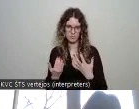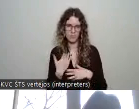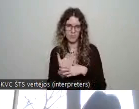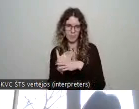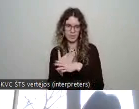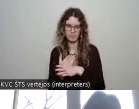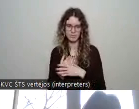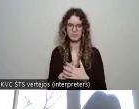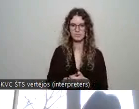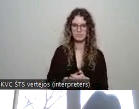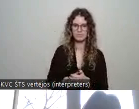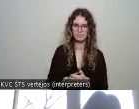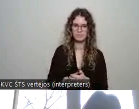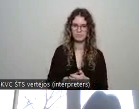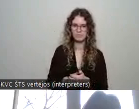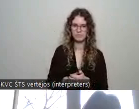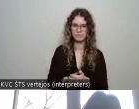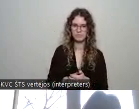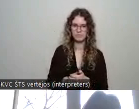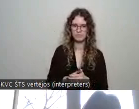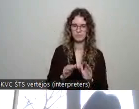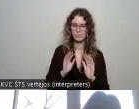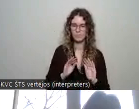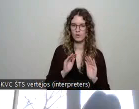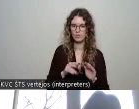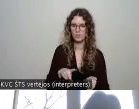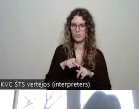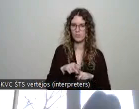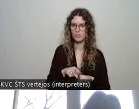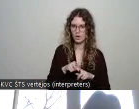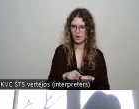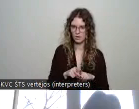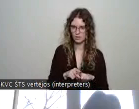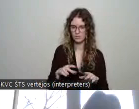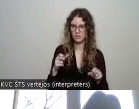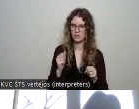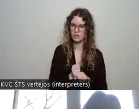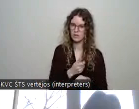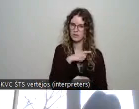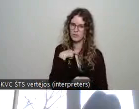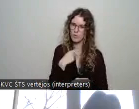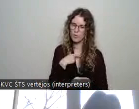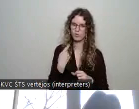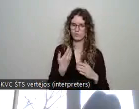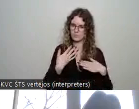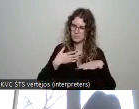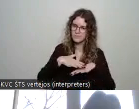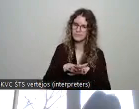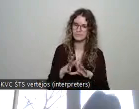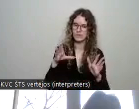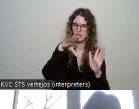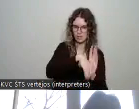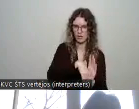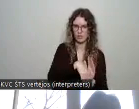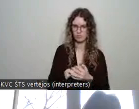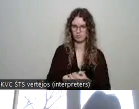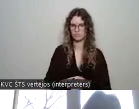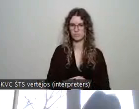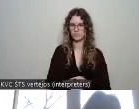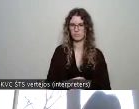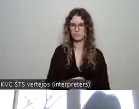mokymo praktikos turėtų būti daugiau įtraukios, daugiau įtraukiančios, kad tai nebūtų vien tik